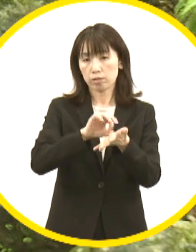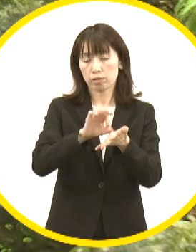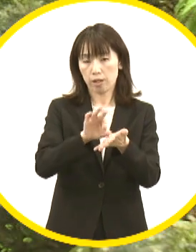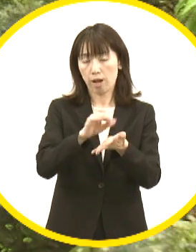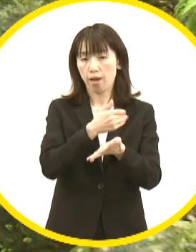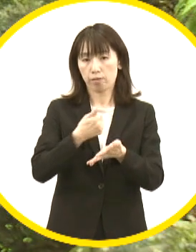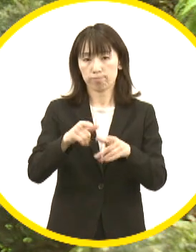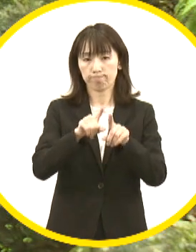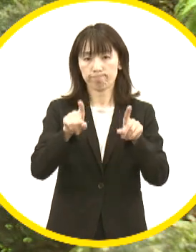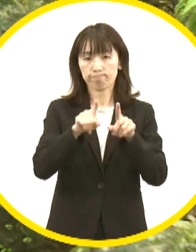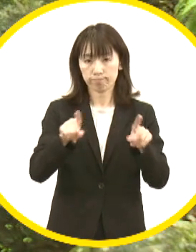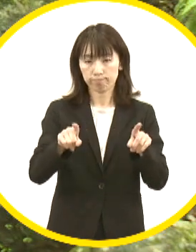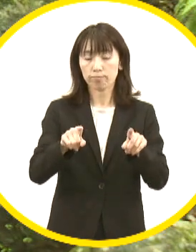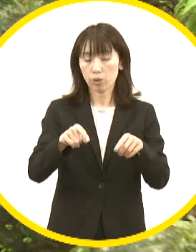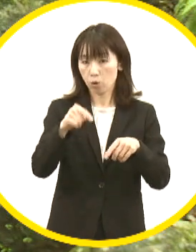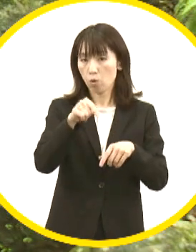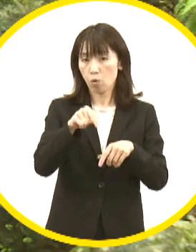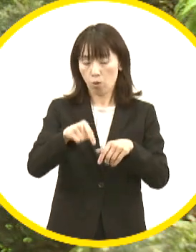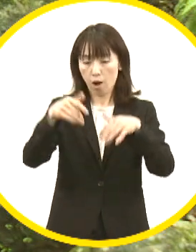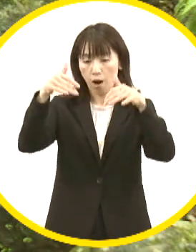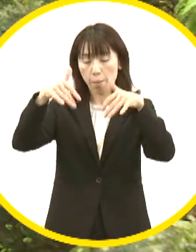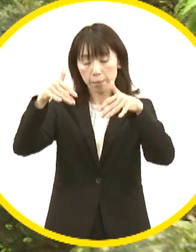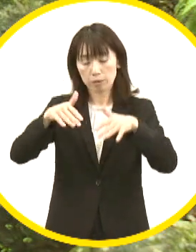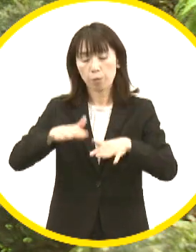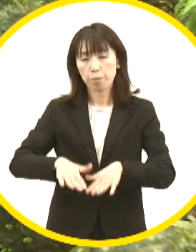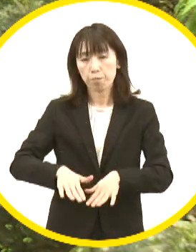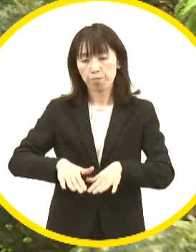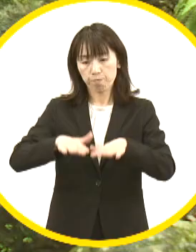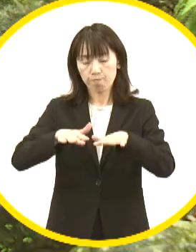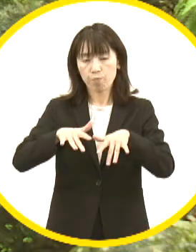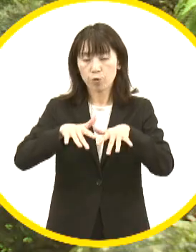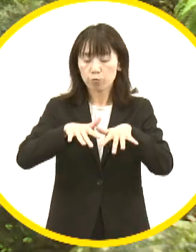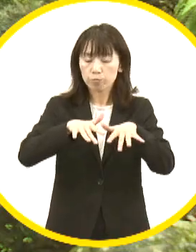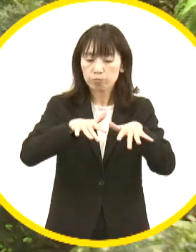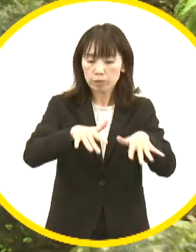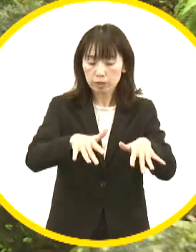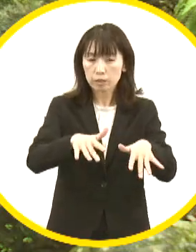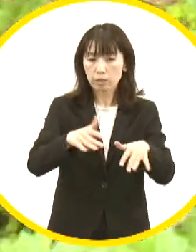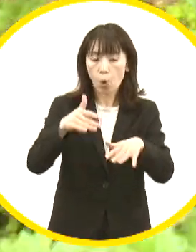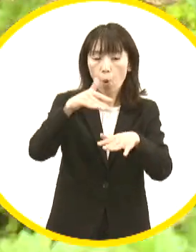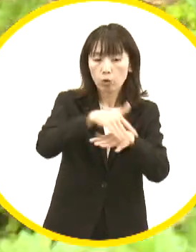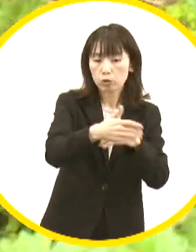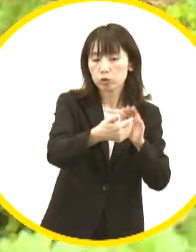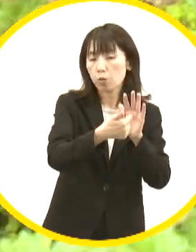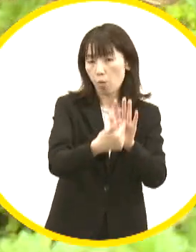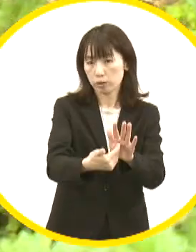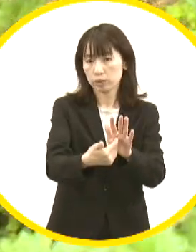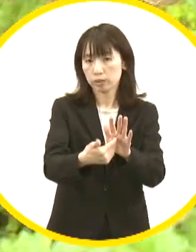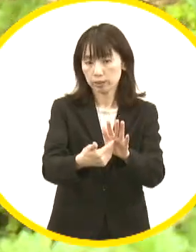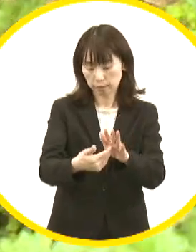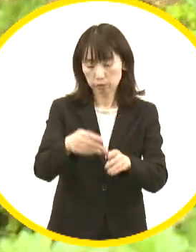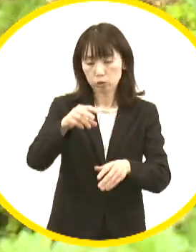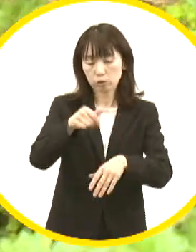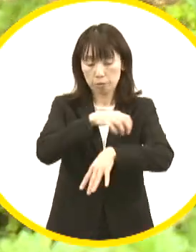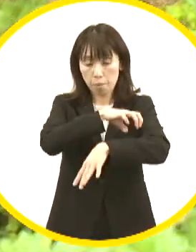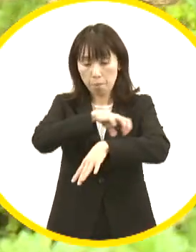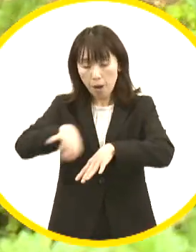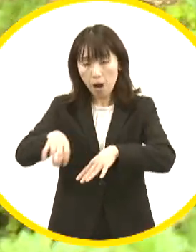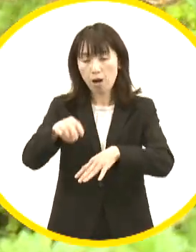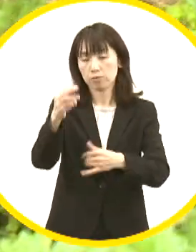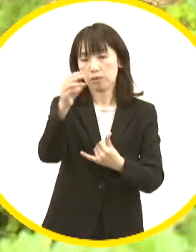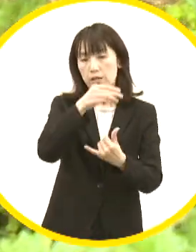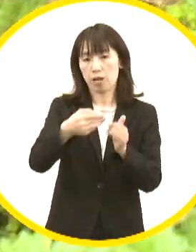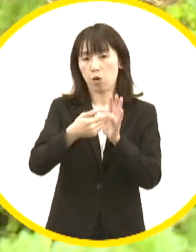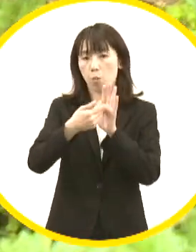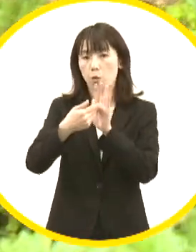ちろんですが、こうした森林は雨水を貯めてゆっくり下流に流し洪水を防止するほか、土が流れ出るのを防